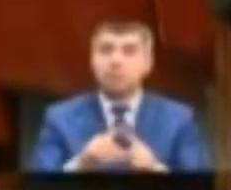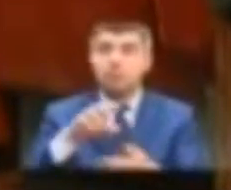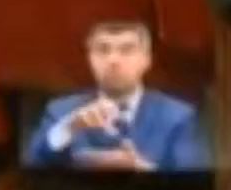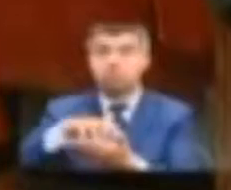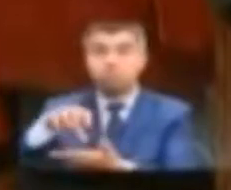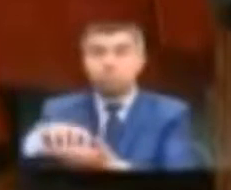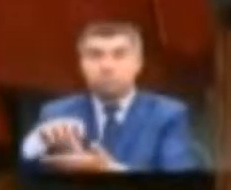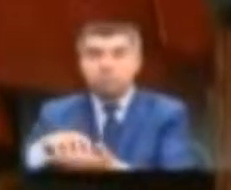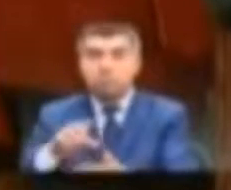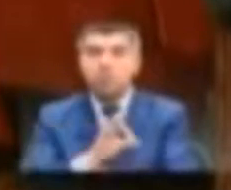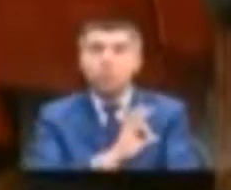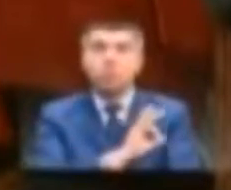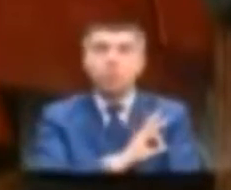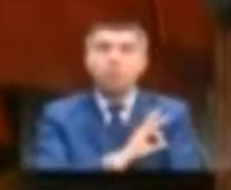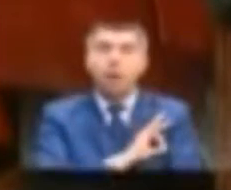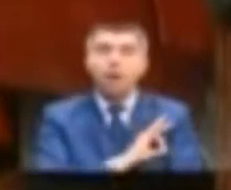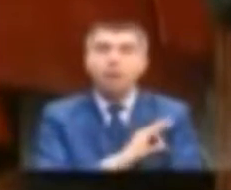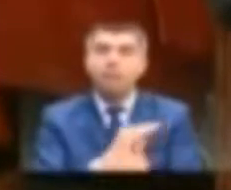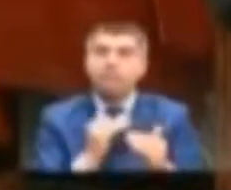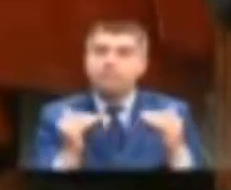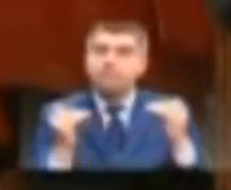محطات سياحية